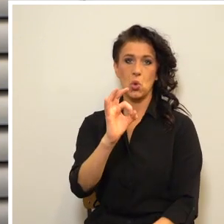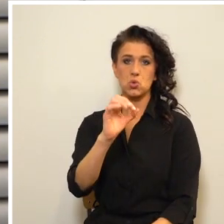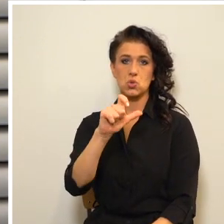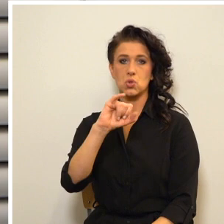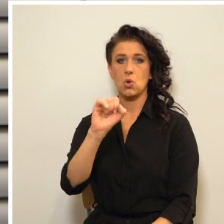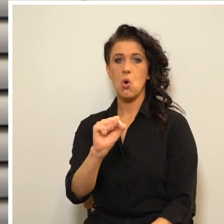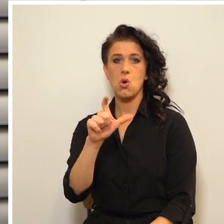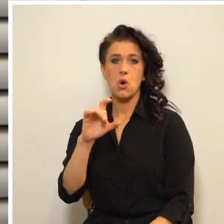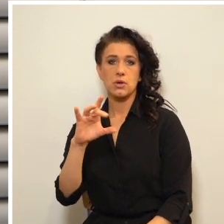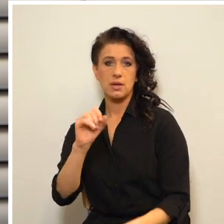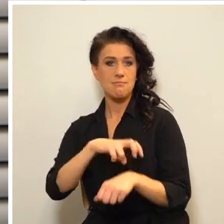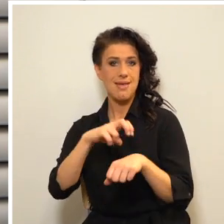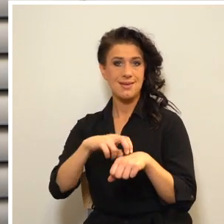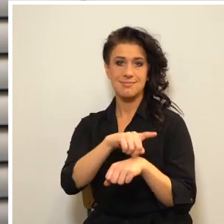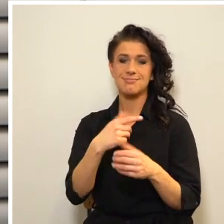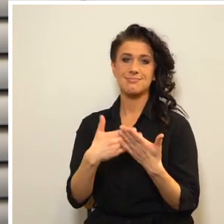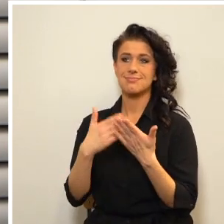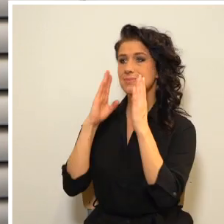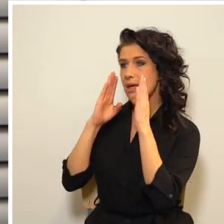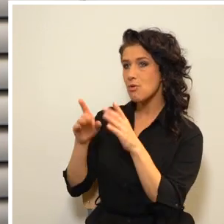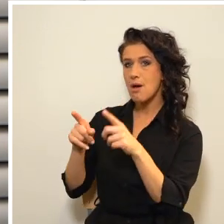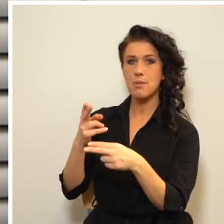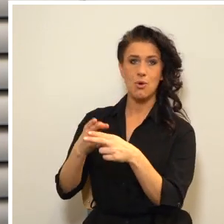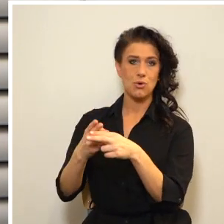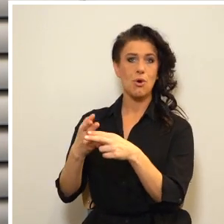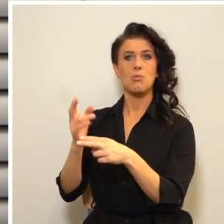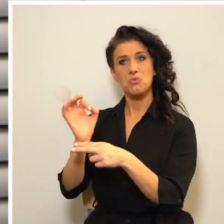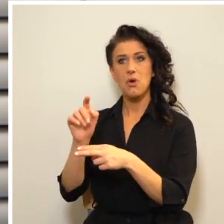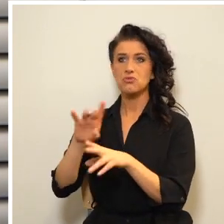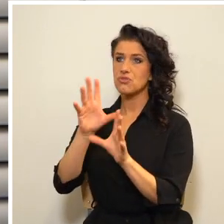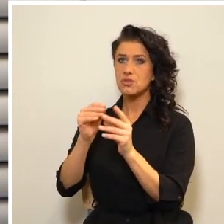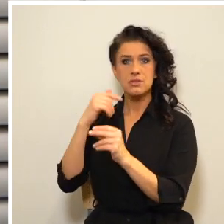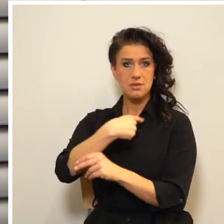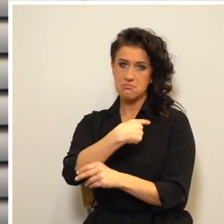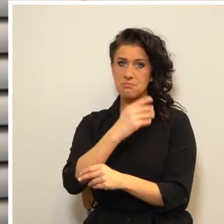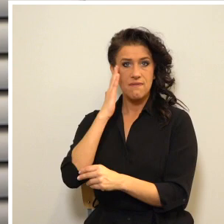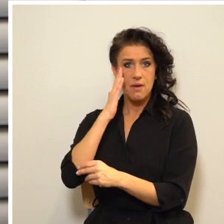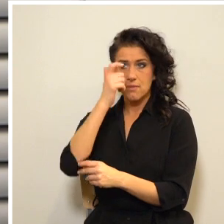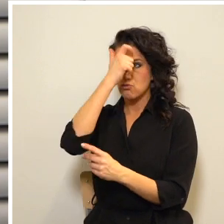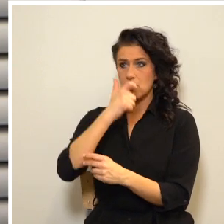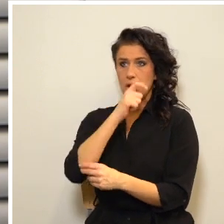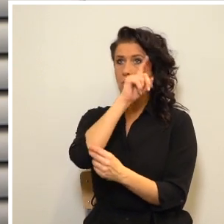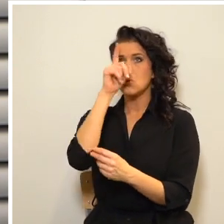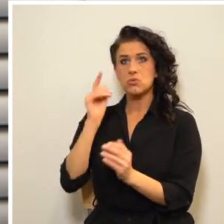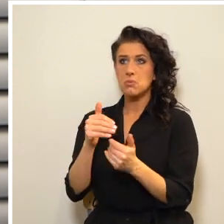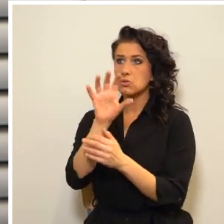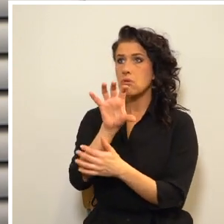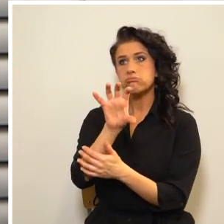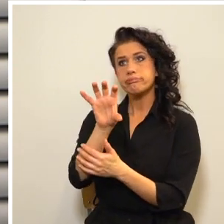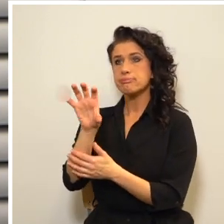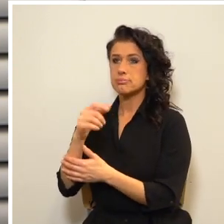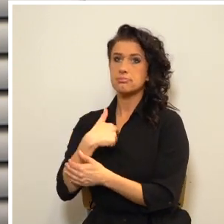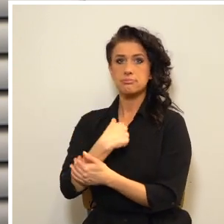zdrowia więc zajmujemy się to wszyscy wiemy że można patrzeć na ciało ludzkie bo nas interesuje w ogóle